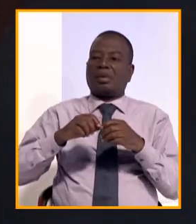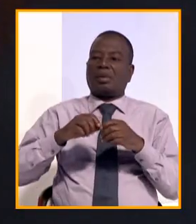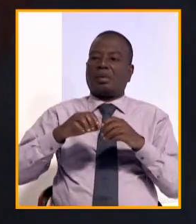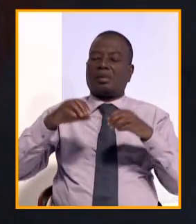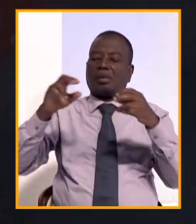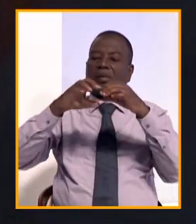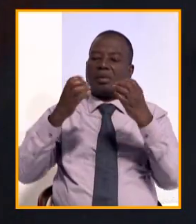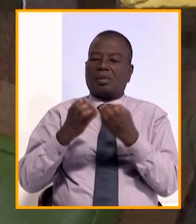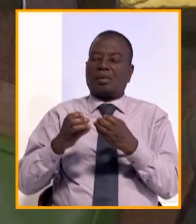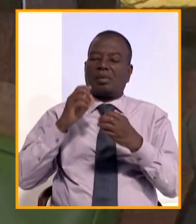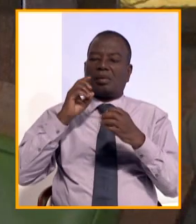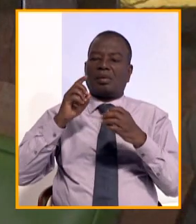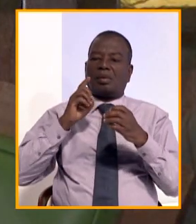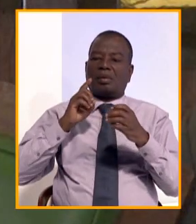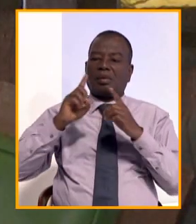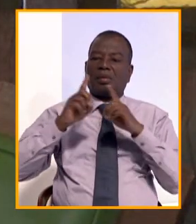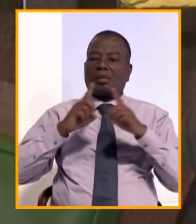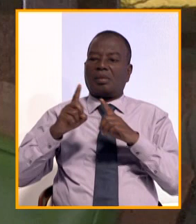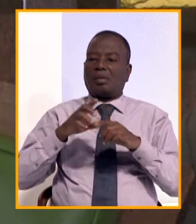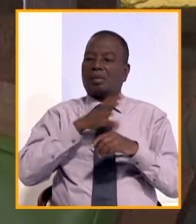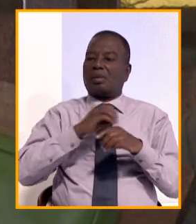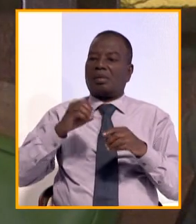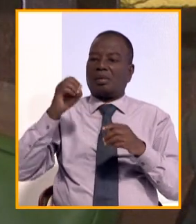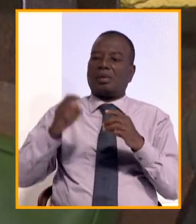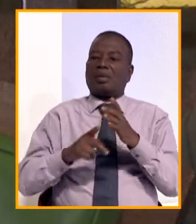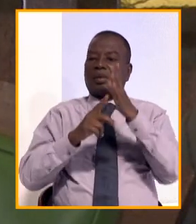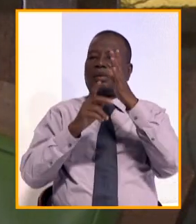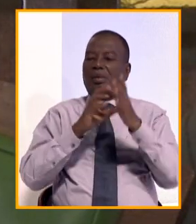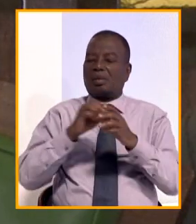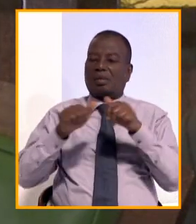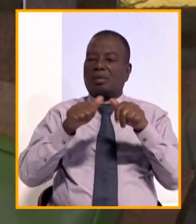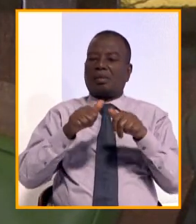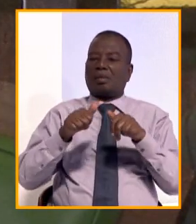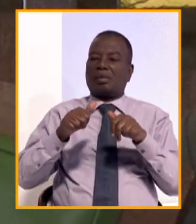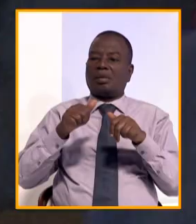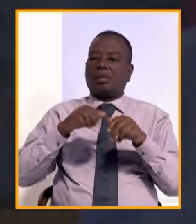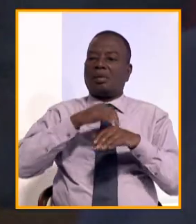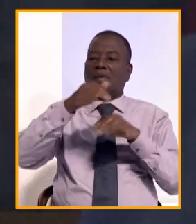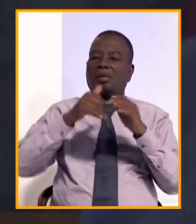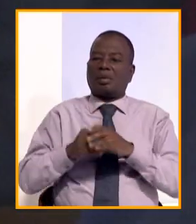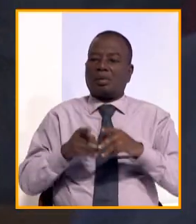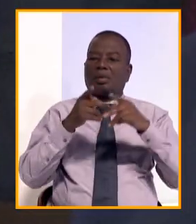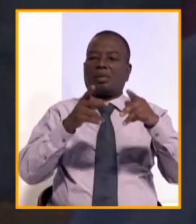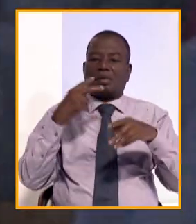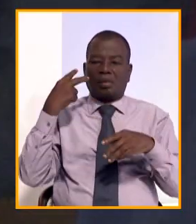parlementaire internationale l'un des piliers de mon action, tout en exposant ma vision d'en faire une